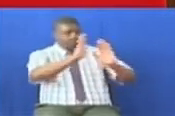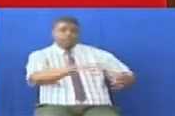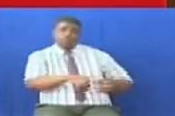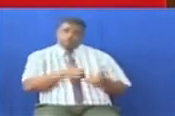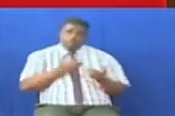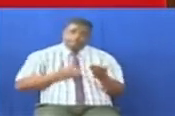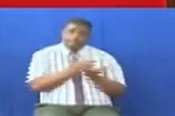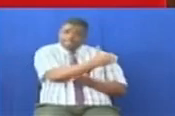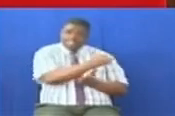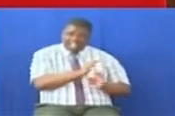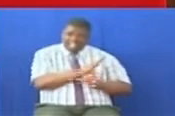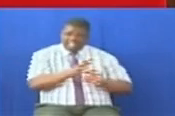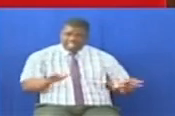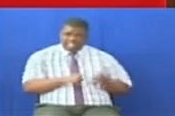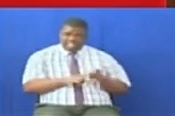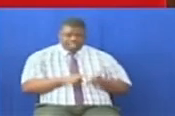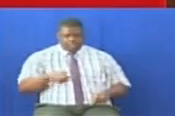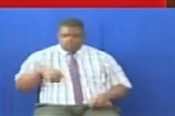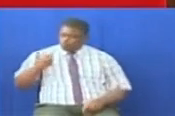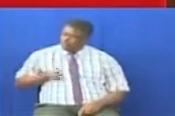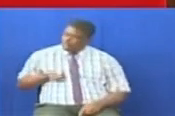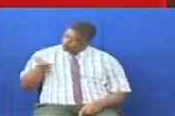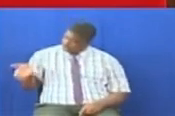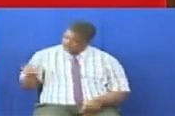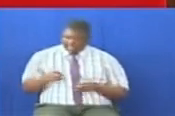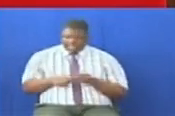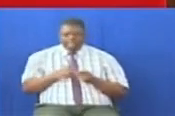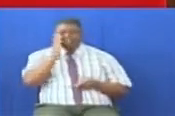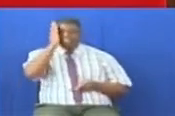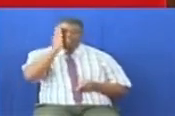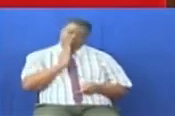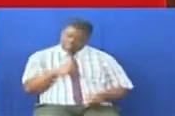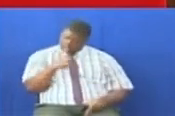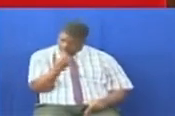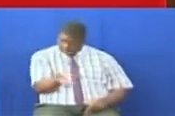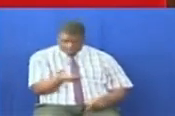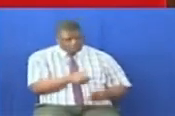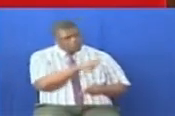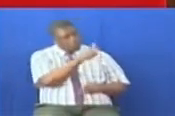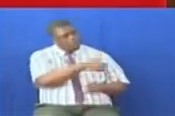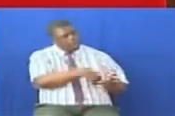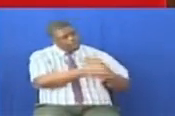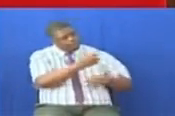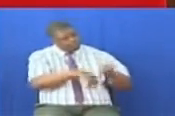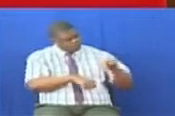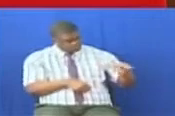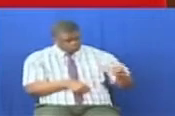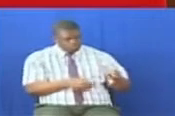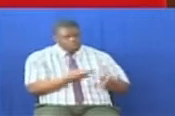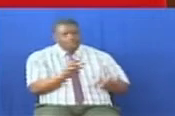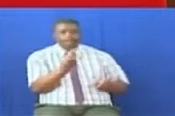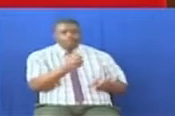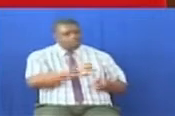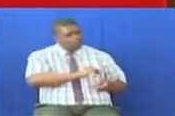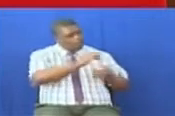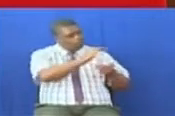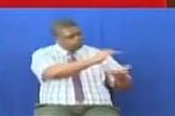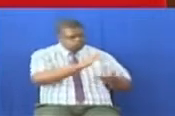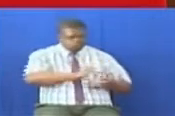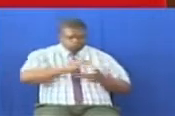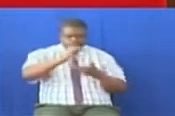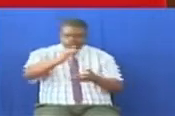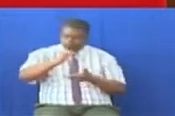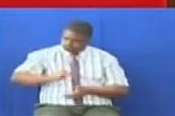hawa watu wanawake, vijana na walemavu waweze kupatiwa hizi pesa. Lakini utaona kwamba kuna baadhi ya